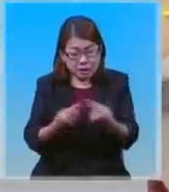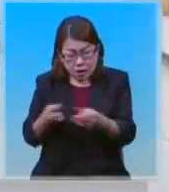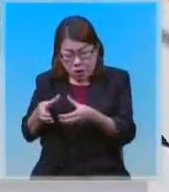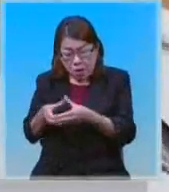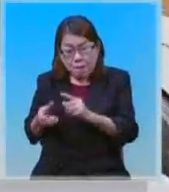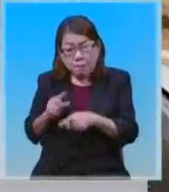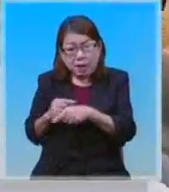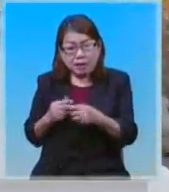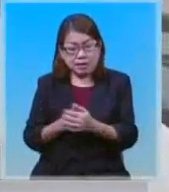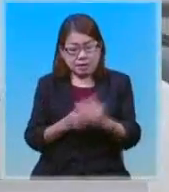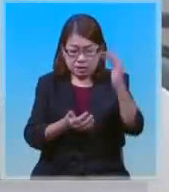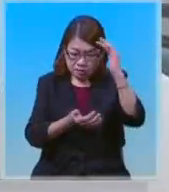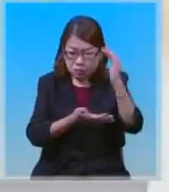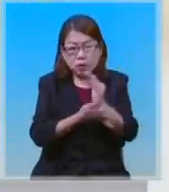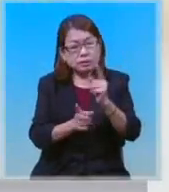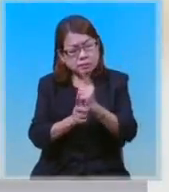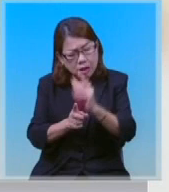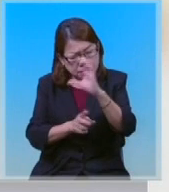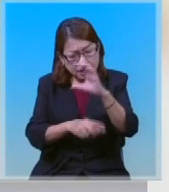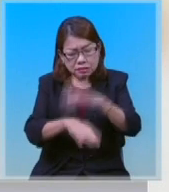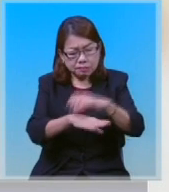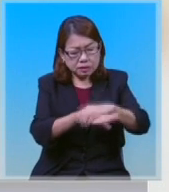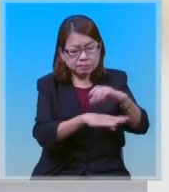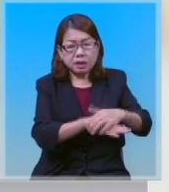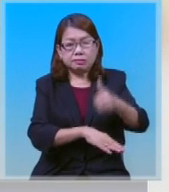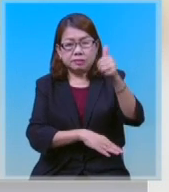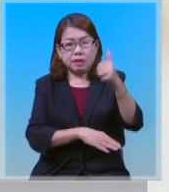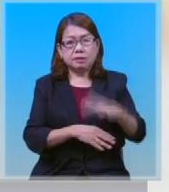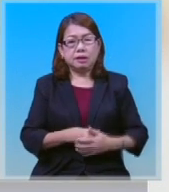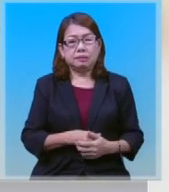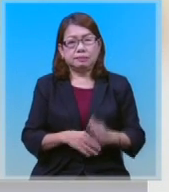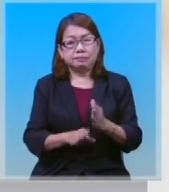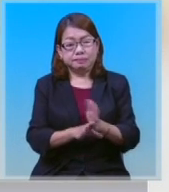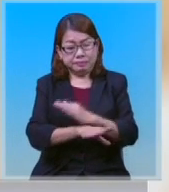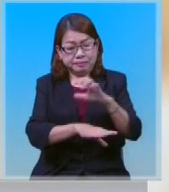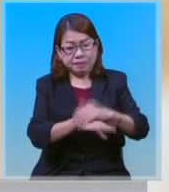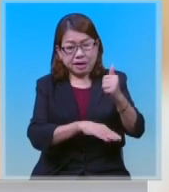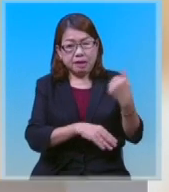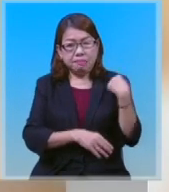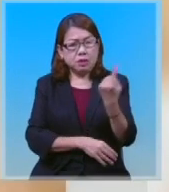วจขยายผลติดตามจับกุมตัวมาดำเนินคดีตามกฎหมายไปแล้วก่อนหน้านี้ค่ะ